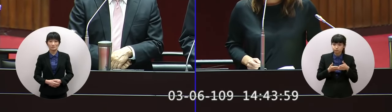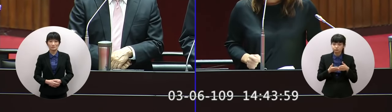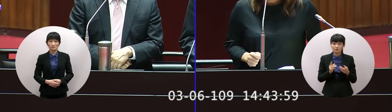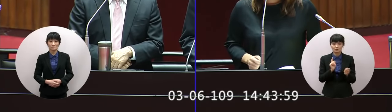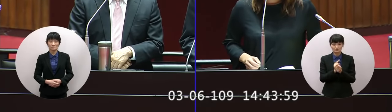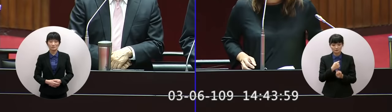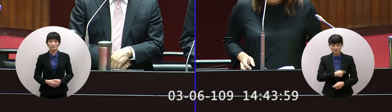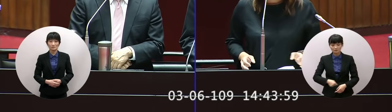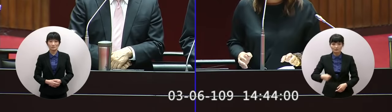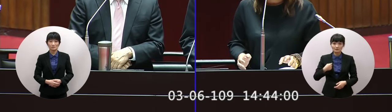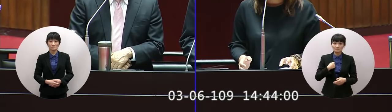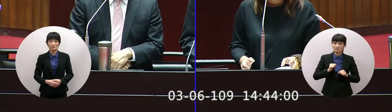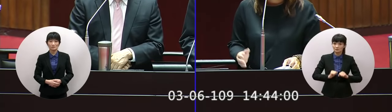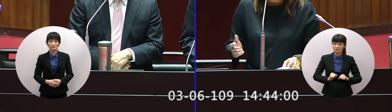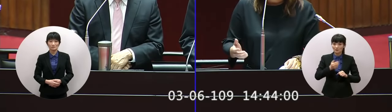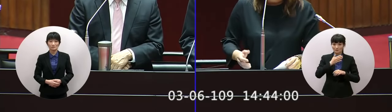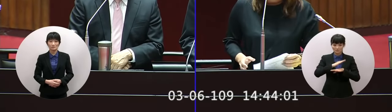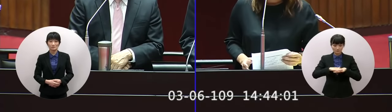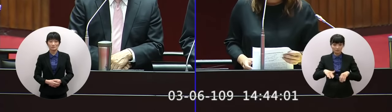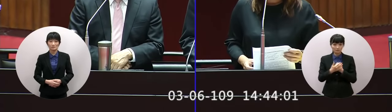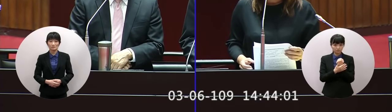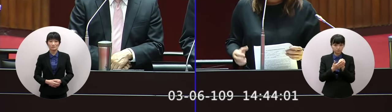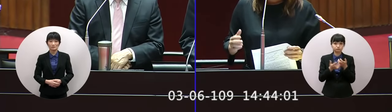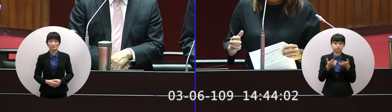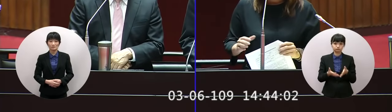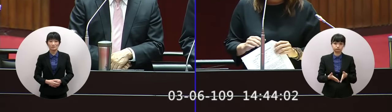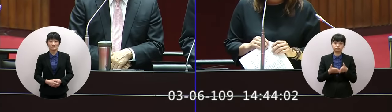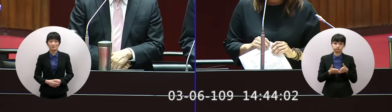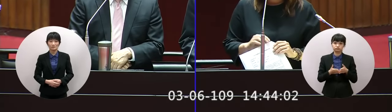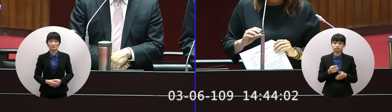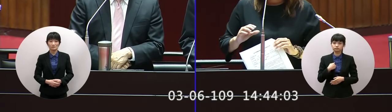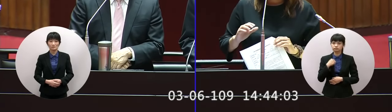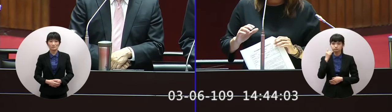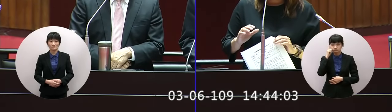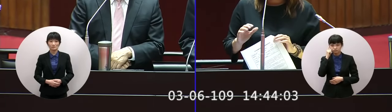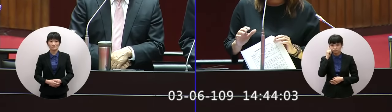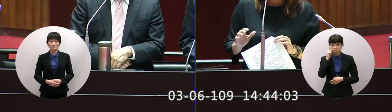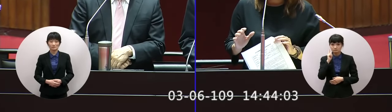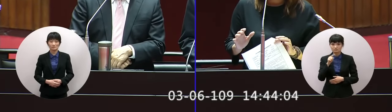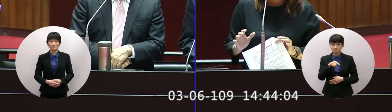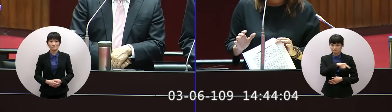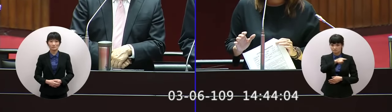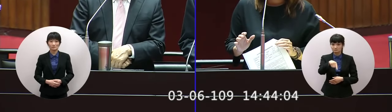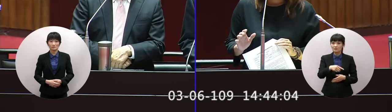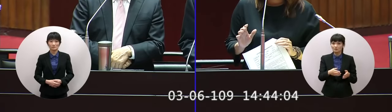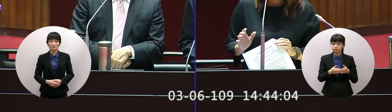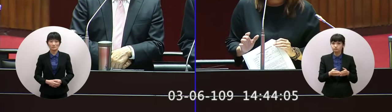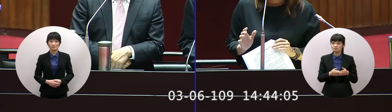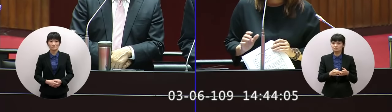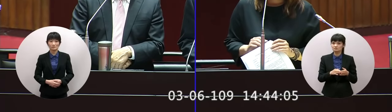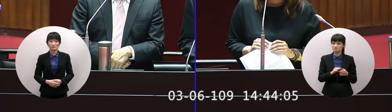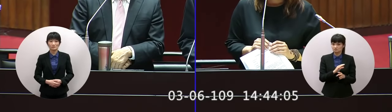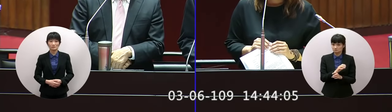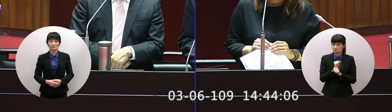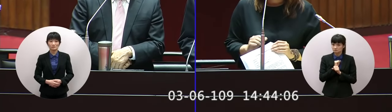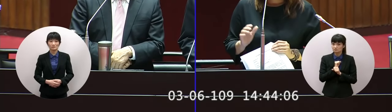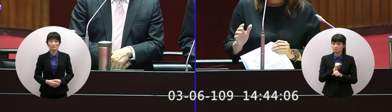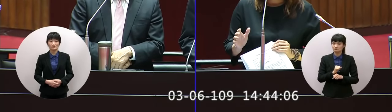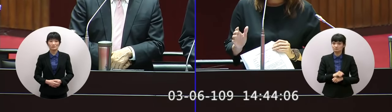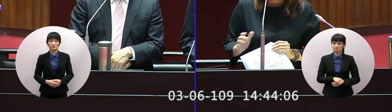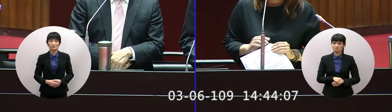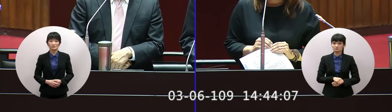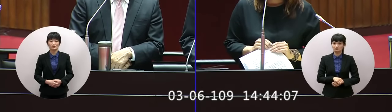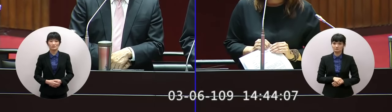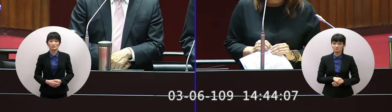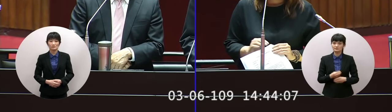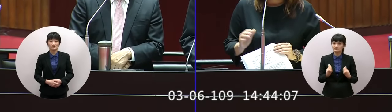的重要。这个部分我们想请相关单位未来不要用吞并于产业，因为这真的是口号，怎